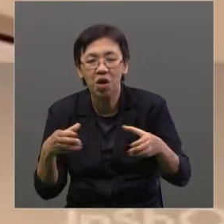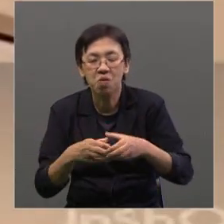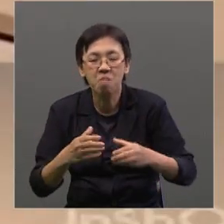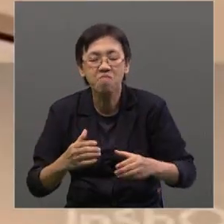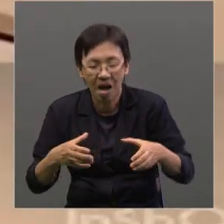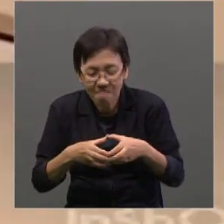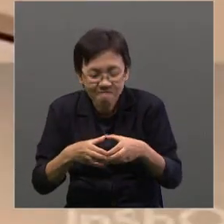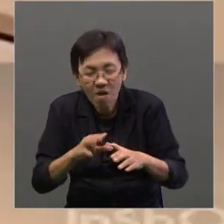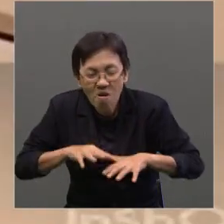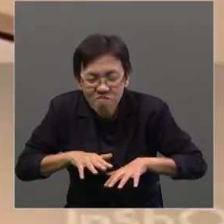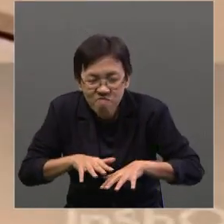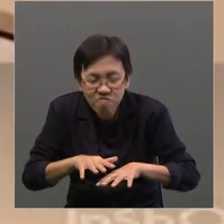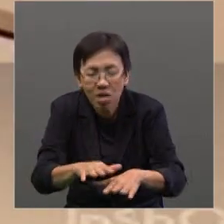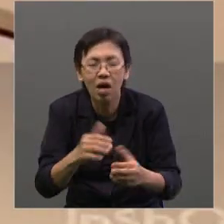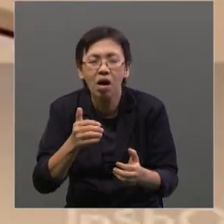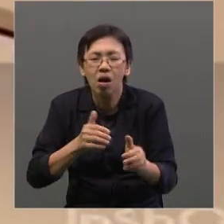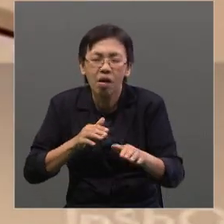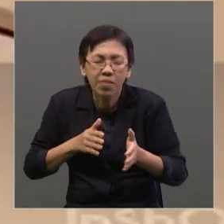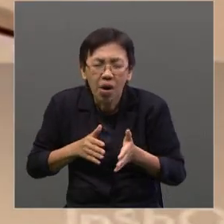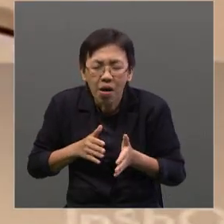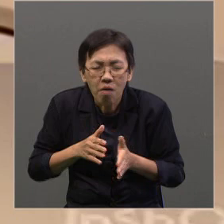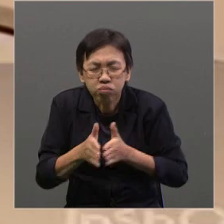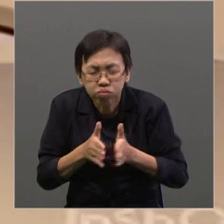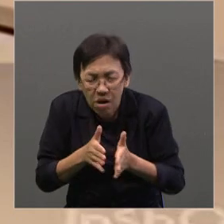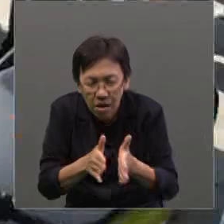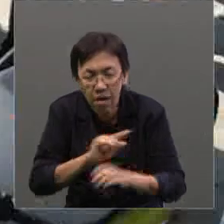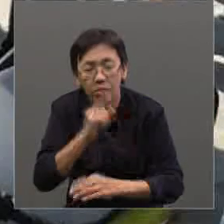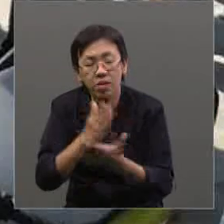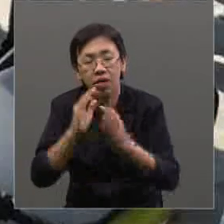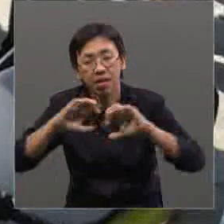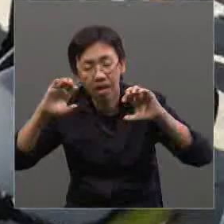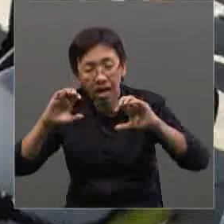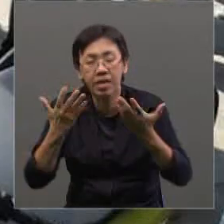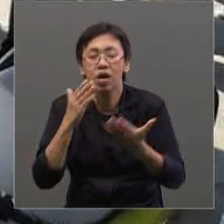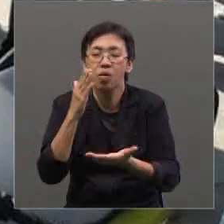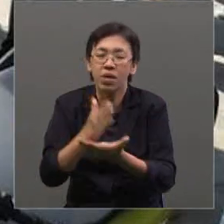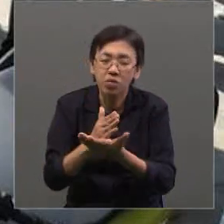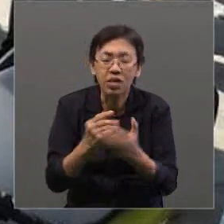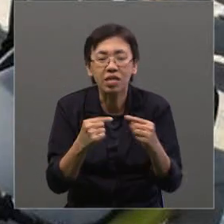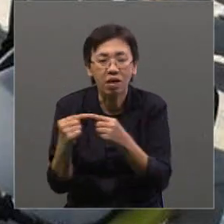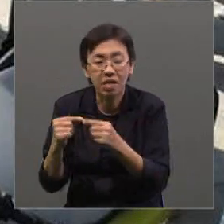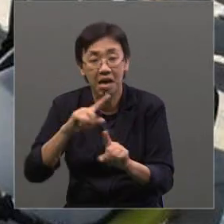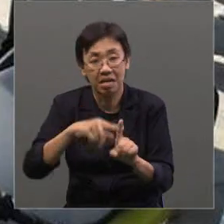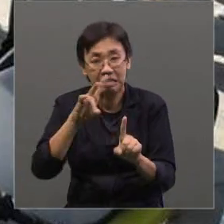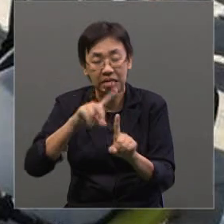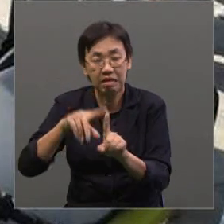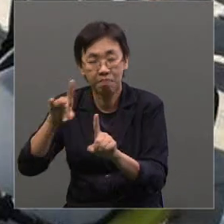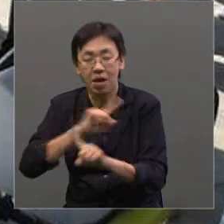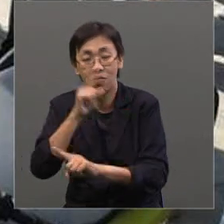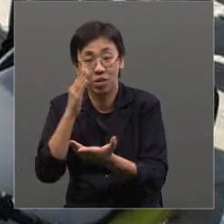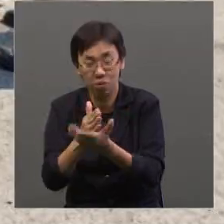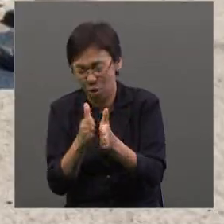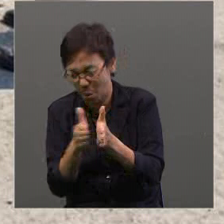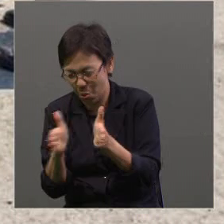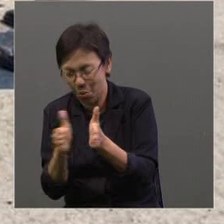กันไปเป็นหมู่คณะเนี่ยนะครับซึ่งในช่วงวันหยุดราชการวันหยุดต่อเนื่องห้วงเดือนกรกฎาคมสิงหาคมนี่แหละ 2เดือนนี้มีวันหยุดใช่ไหม